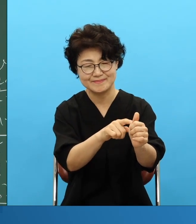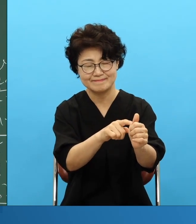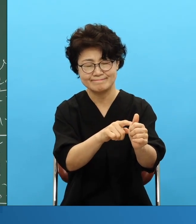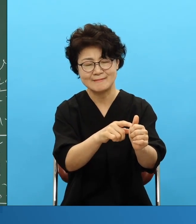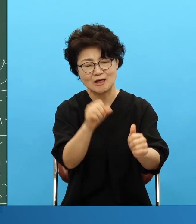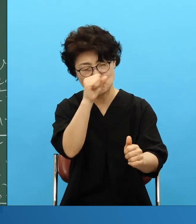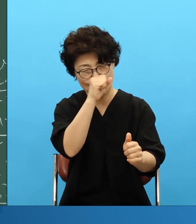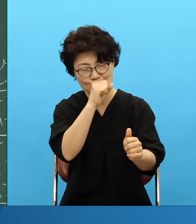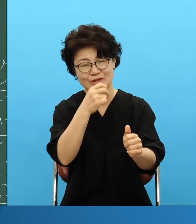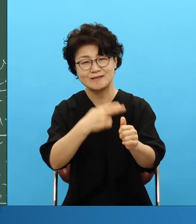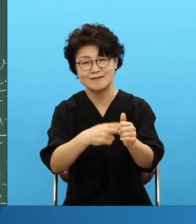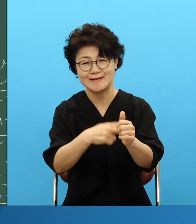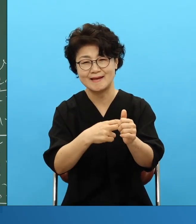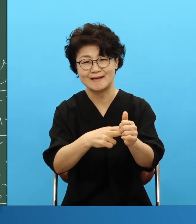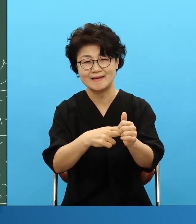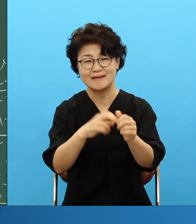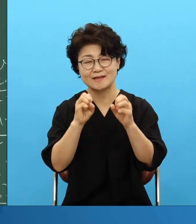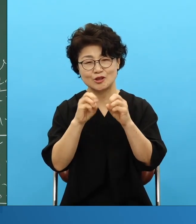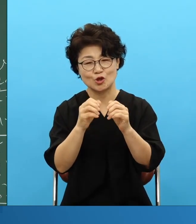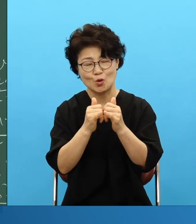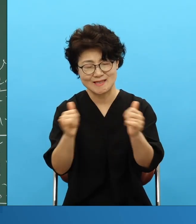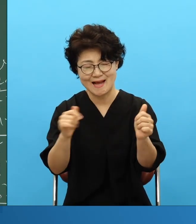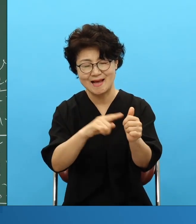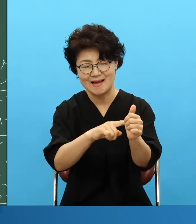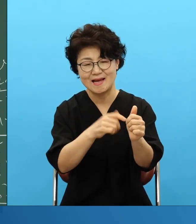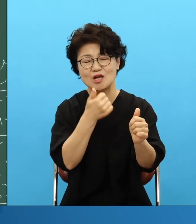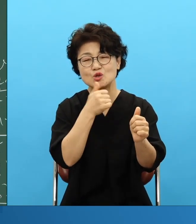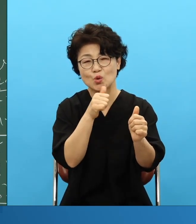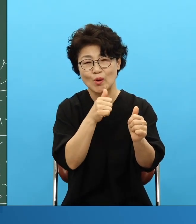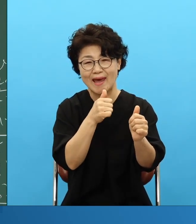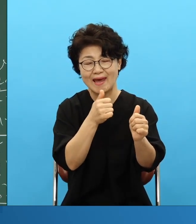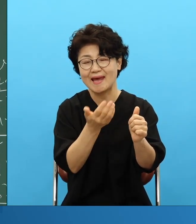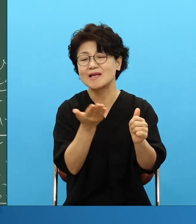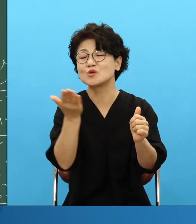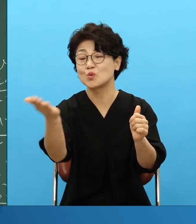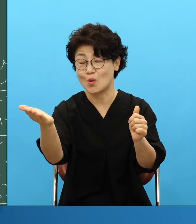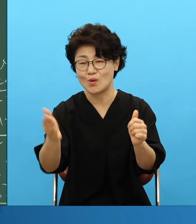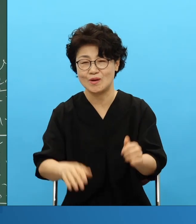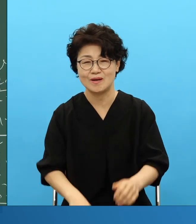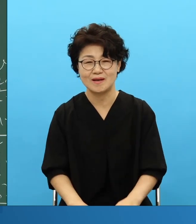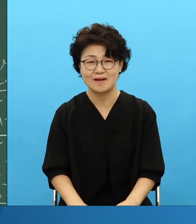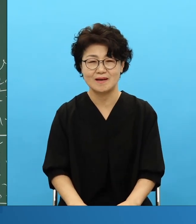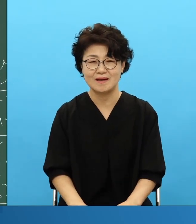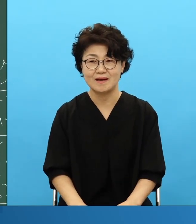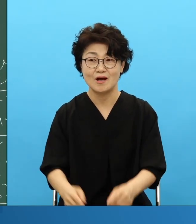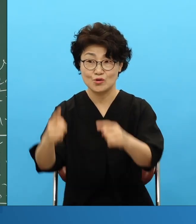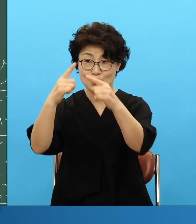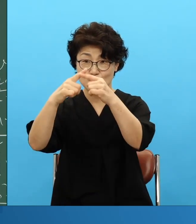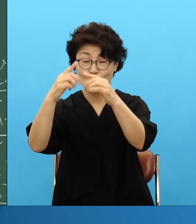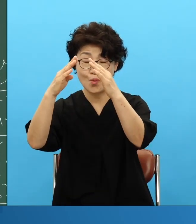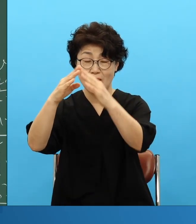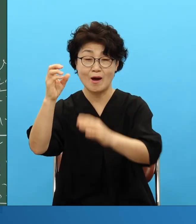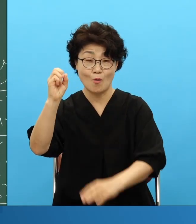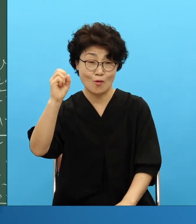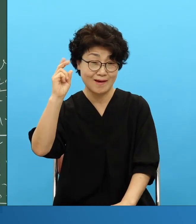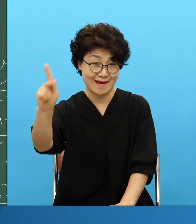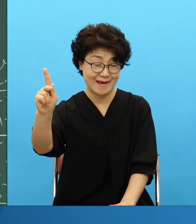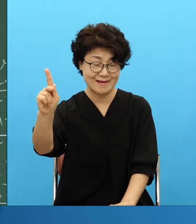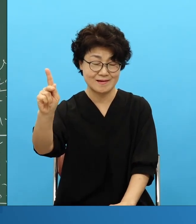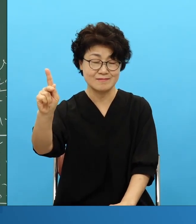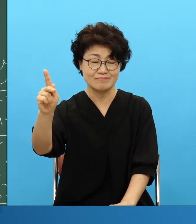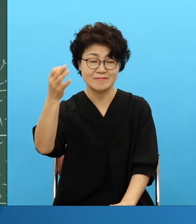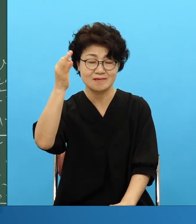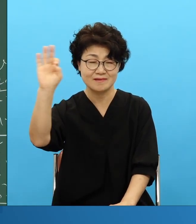하니까 제가 추천하니까 이제 교회에서는 또 좋은 생각으로 오케이 한 겁니다. And so I recommended this person